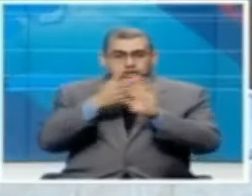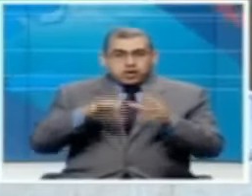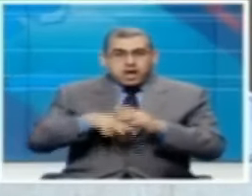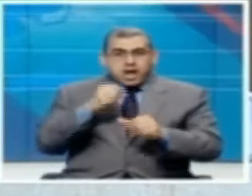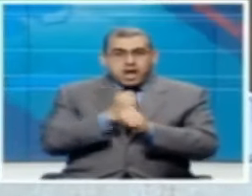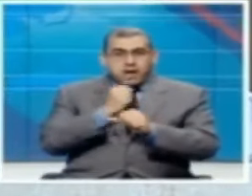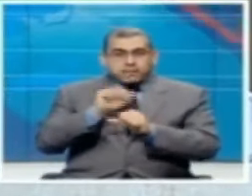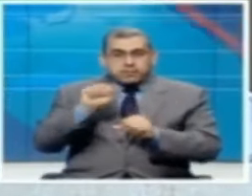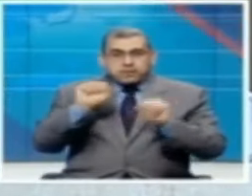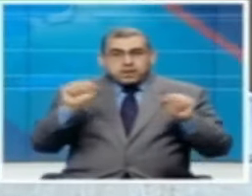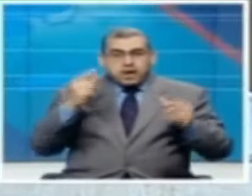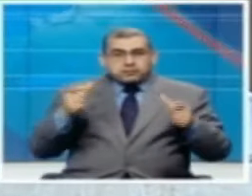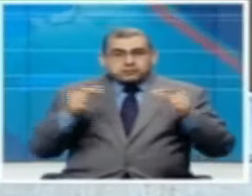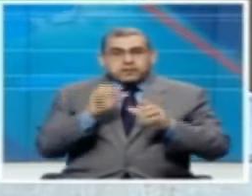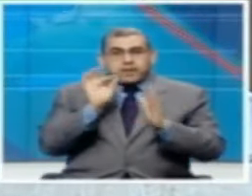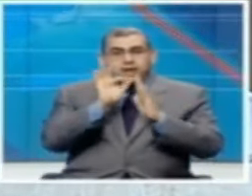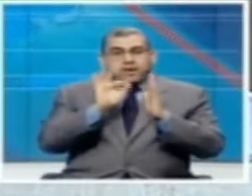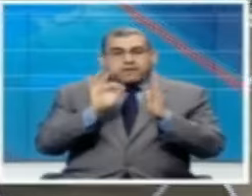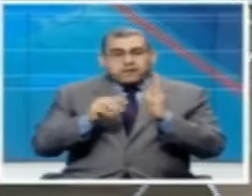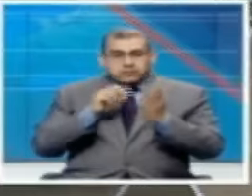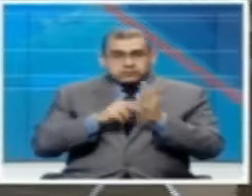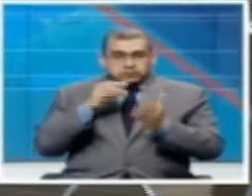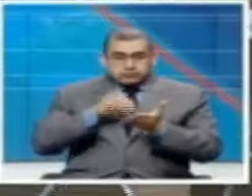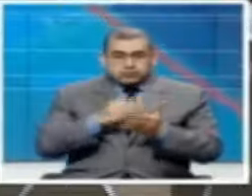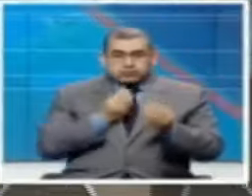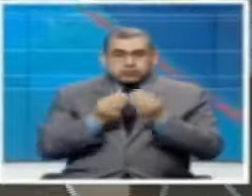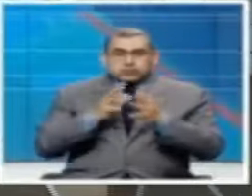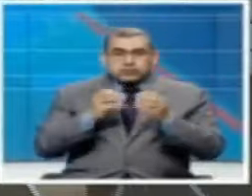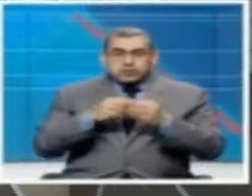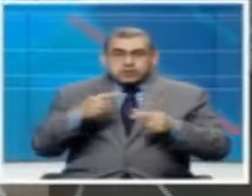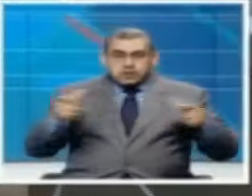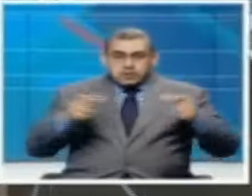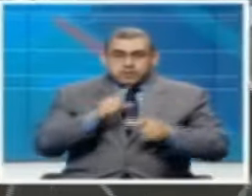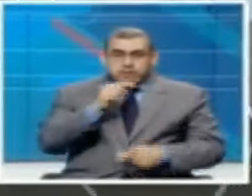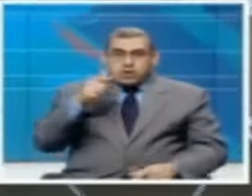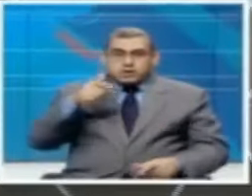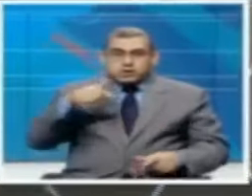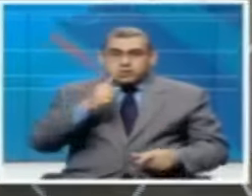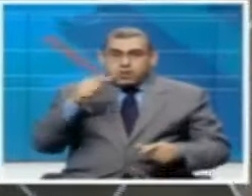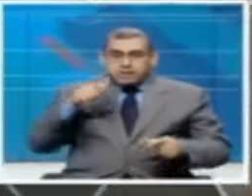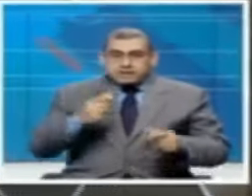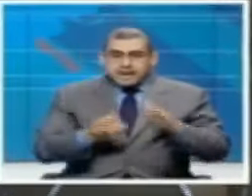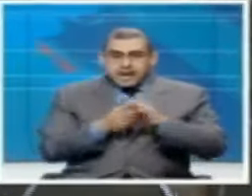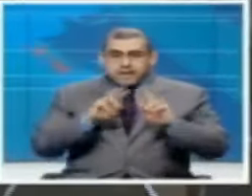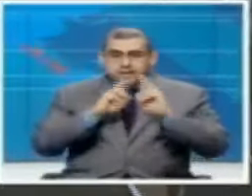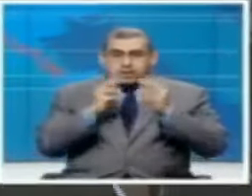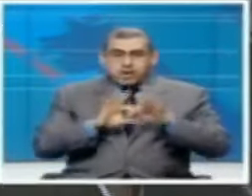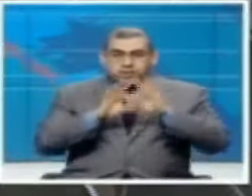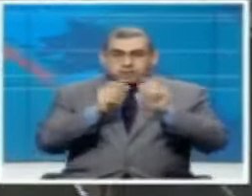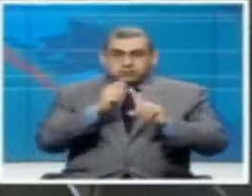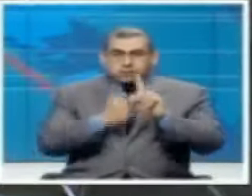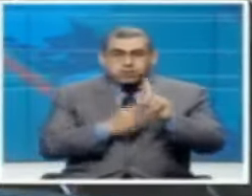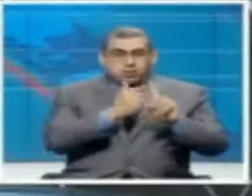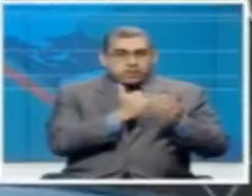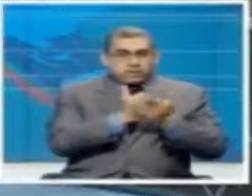القرارات الخاصه بتلك البنود التي سيتم مناقشتها الى الدوره الوزاريه 161 لمجلس جامعه الدول العربيه على مستوى